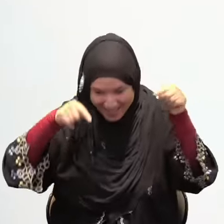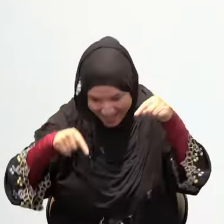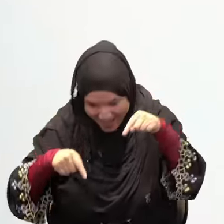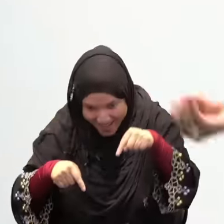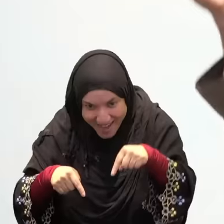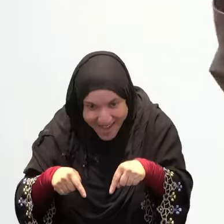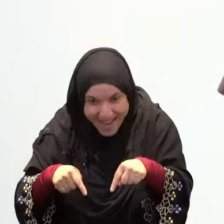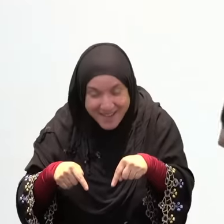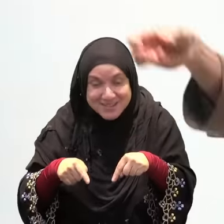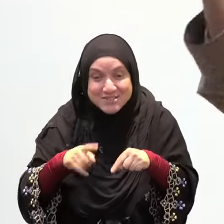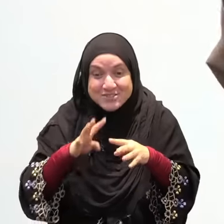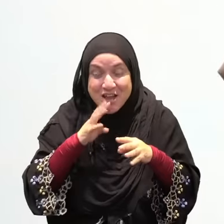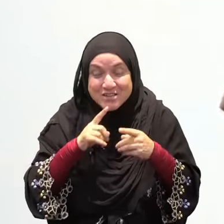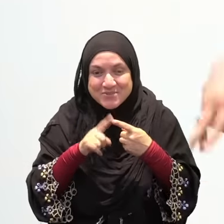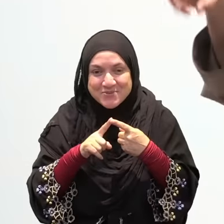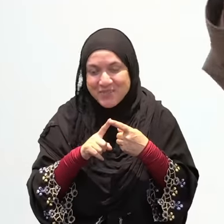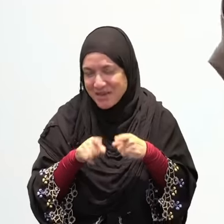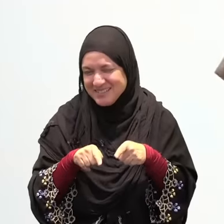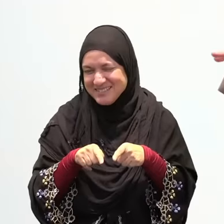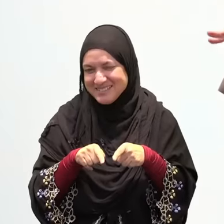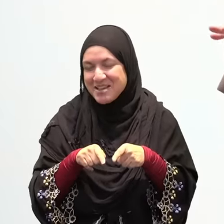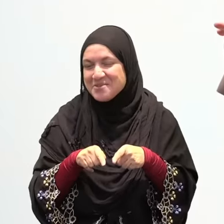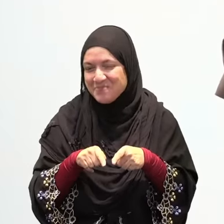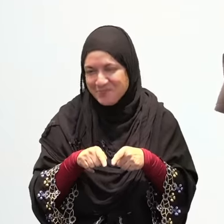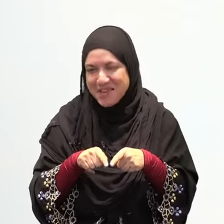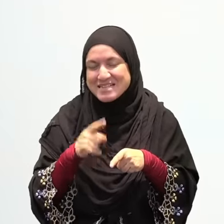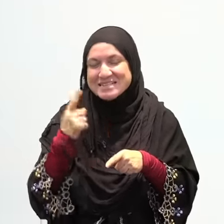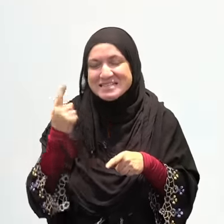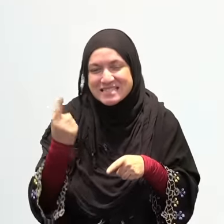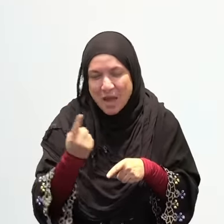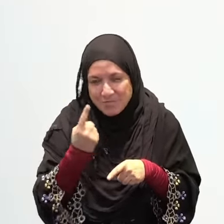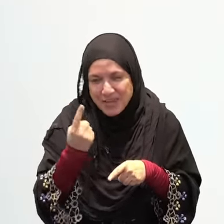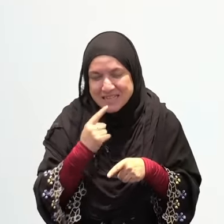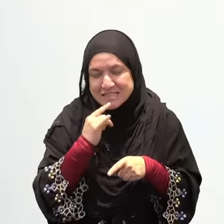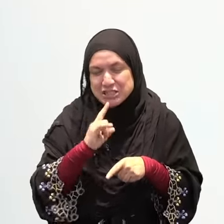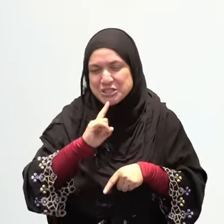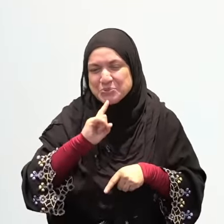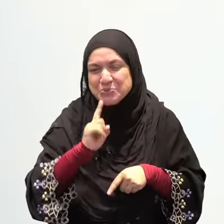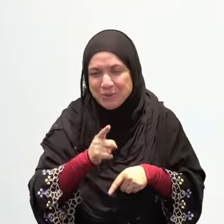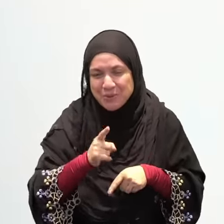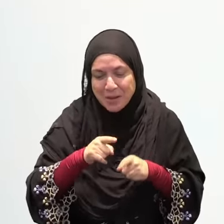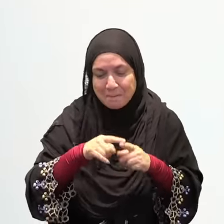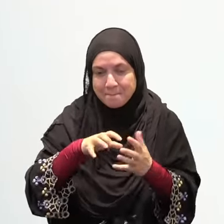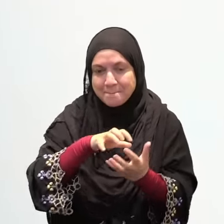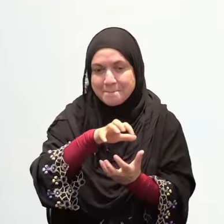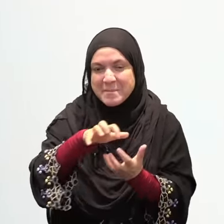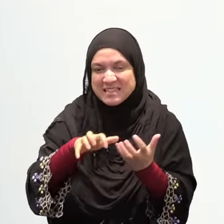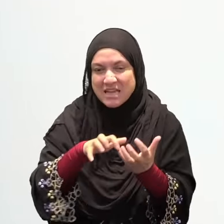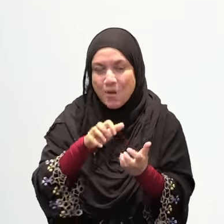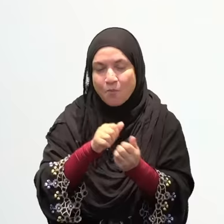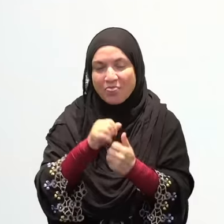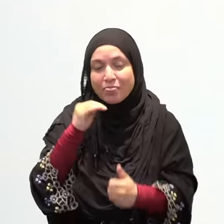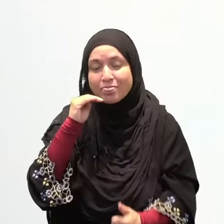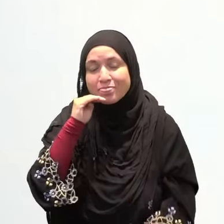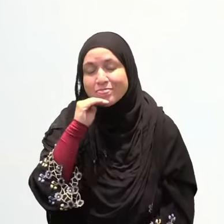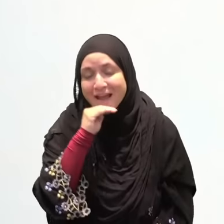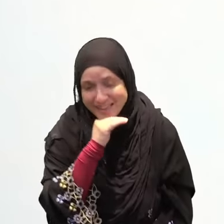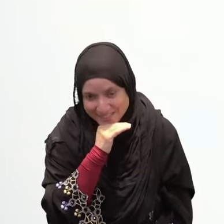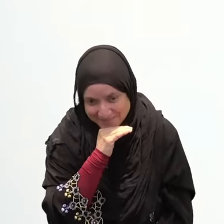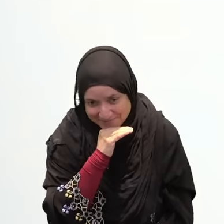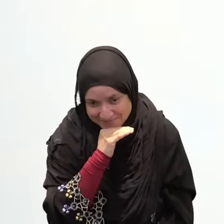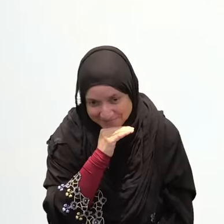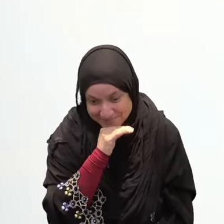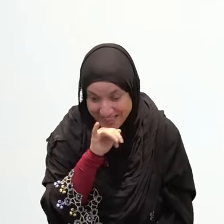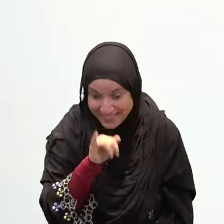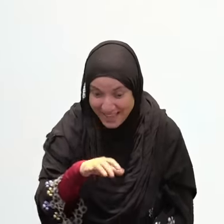كَذِبًا. And then they add 100 lies to it. So they lead with the one word of truth that they hear, right?